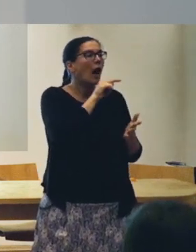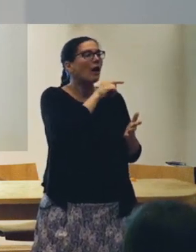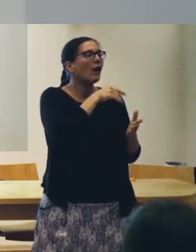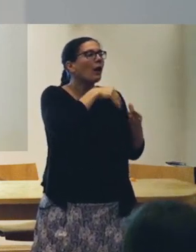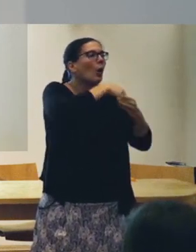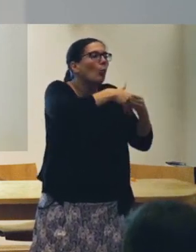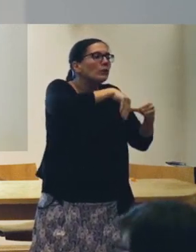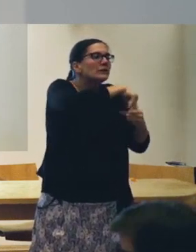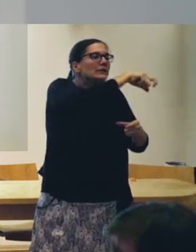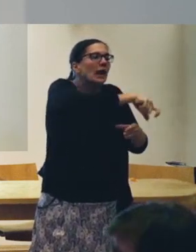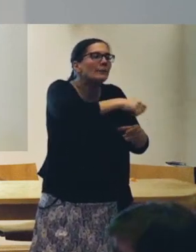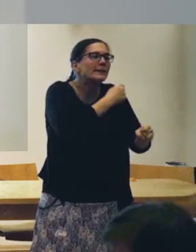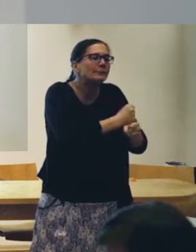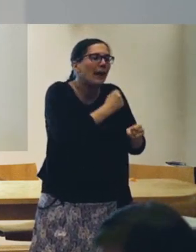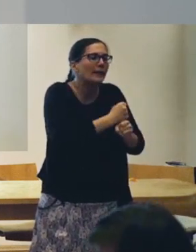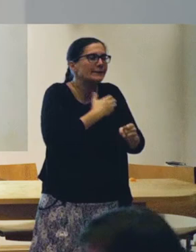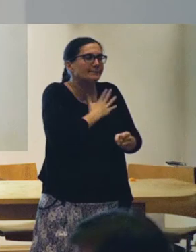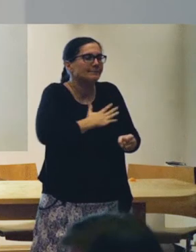podmínek se tak děje.